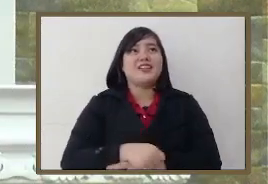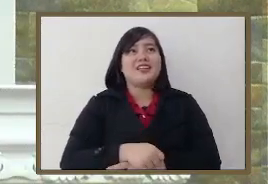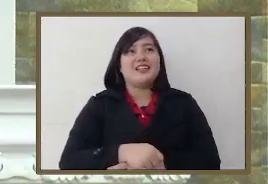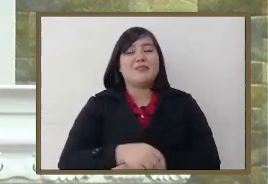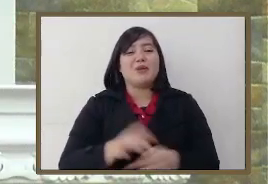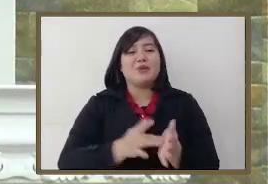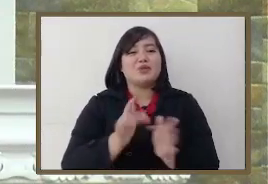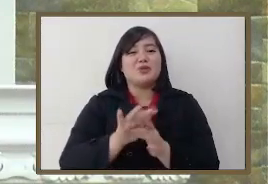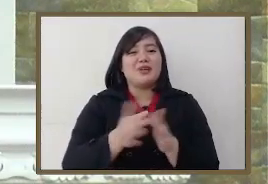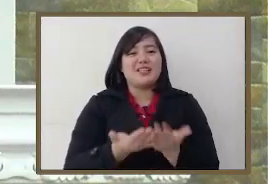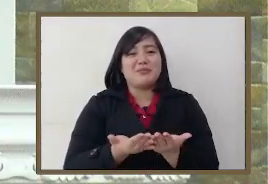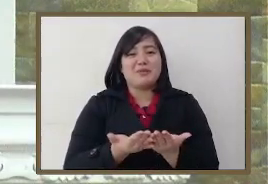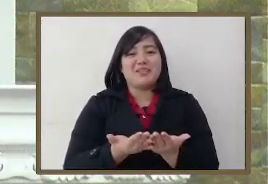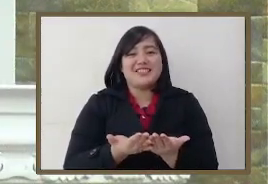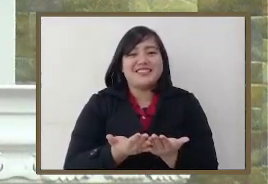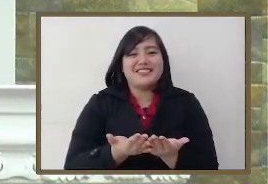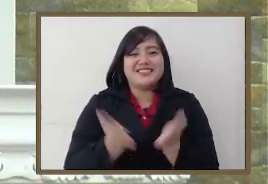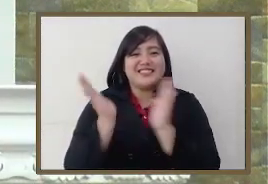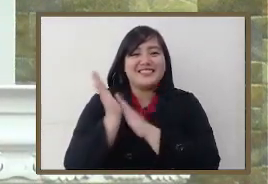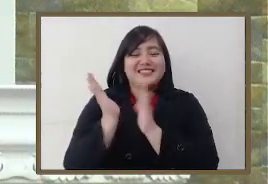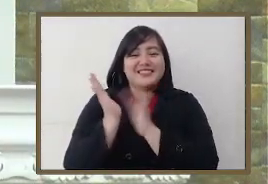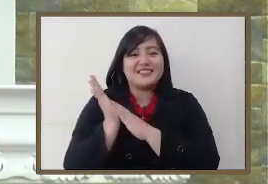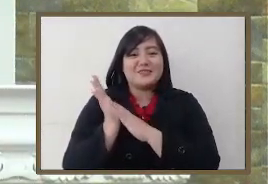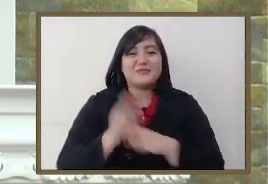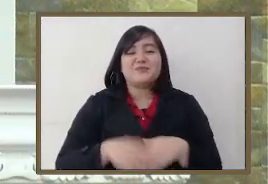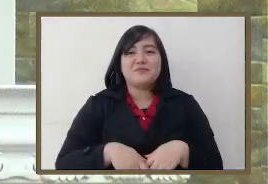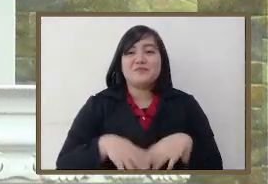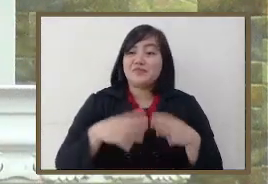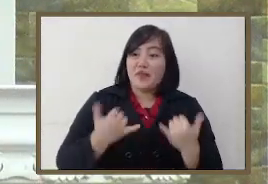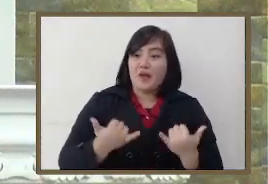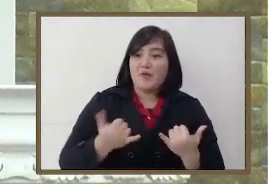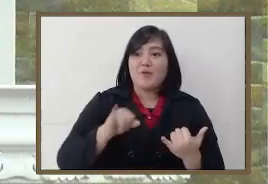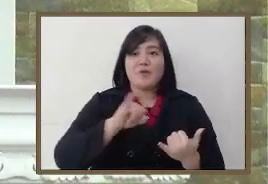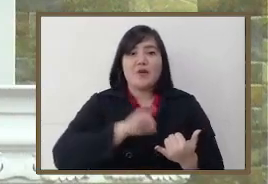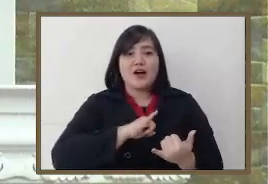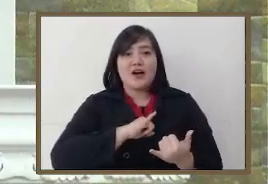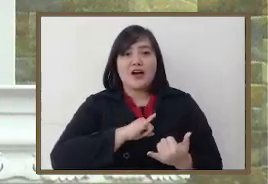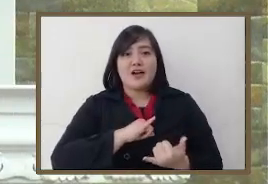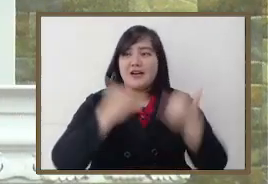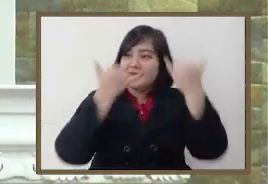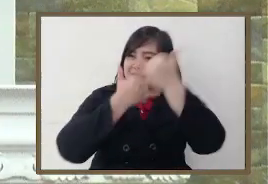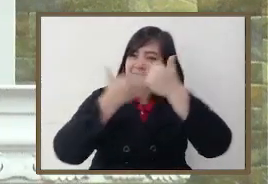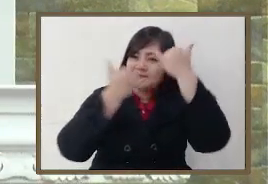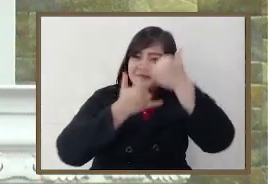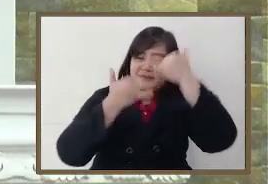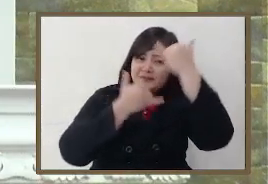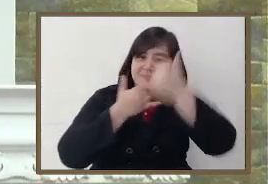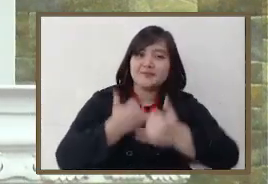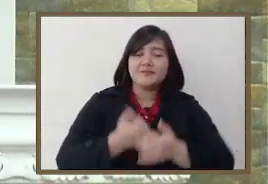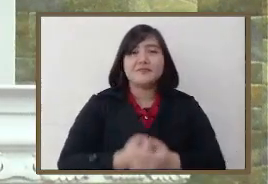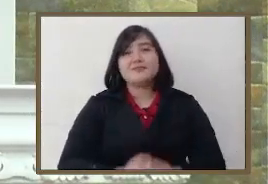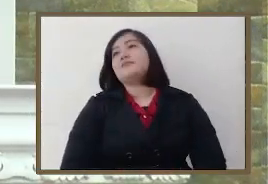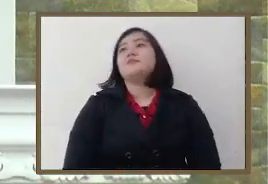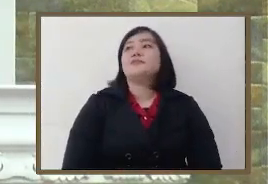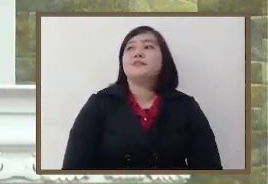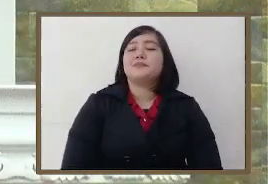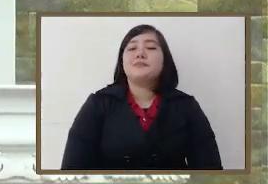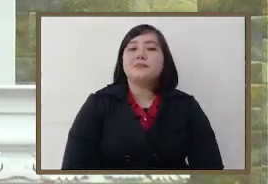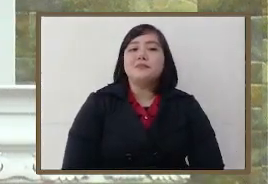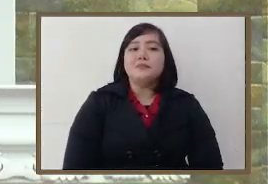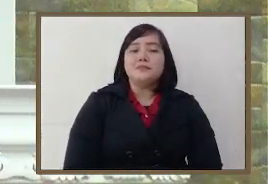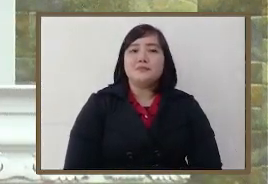Kunyari, nanindigan ako na parang hindi ako Baptist. Abay, sinabi, sinumbong ko kay Pastor Hernandez. Hanggang nakarating kay Pastor